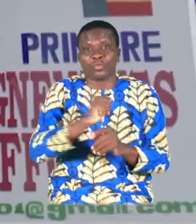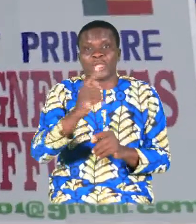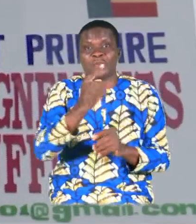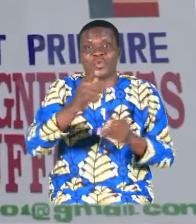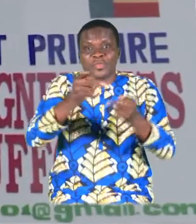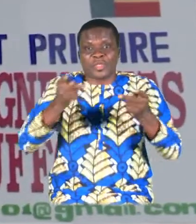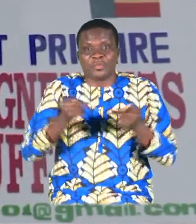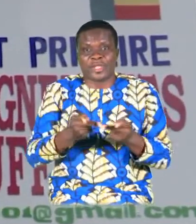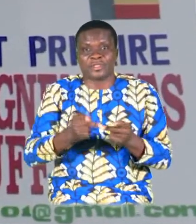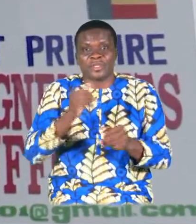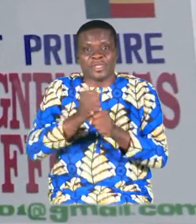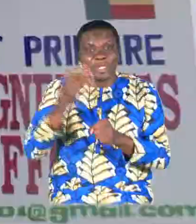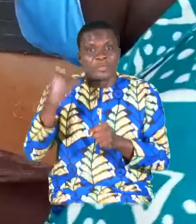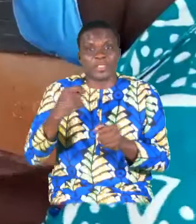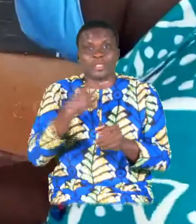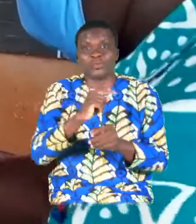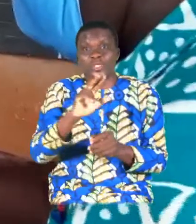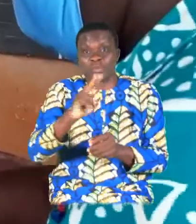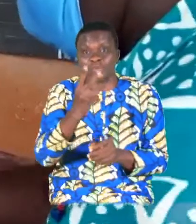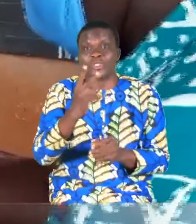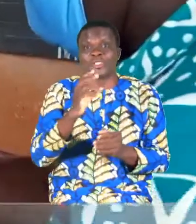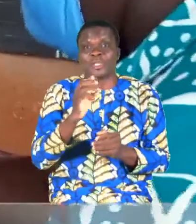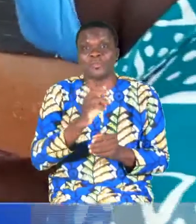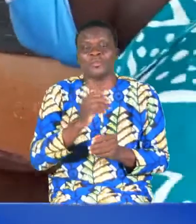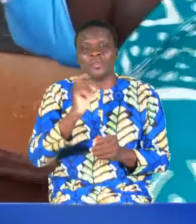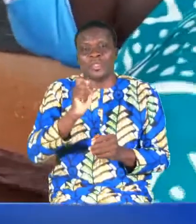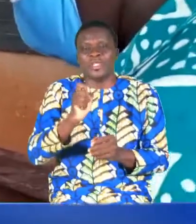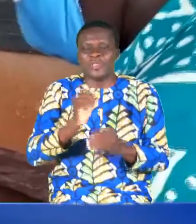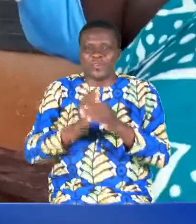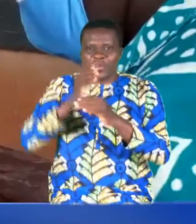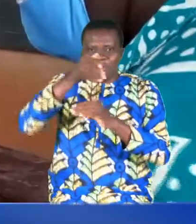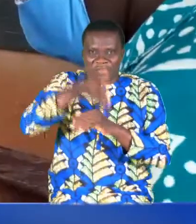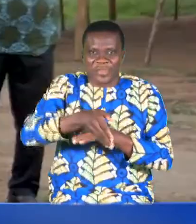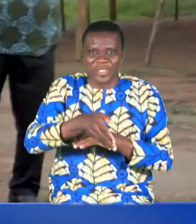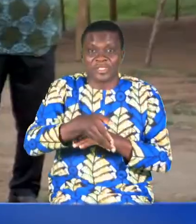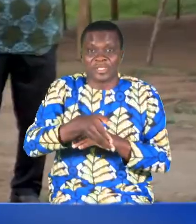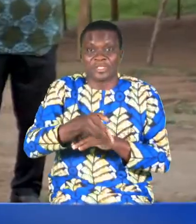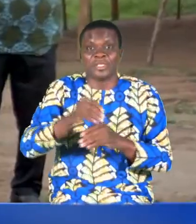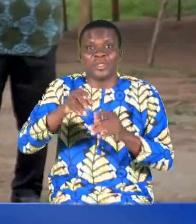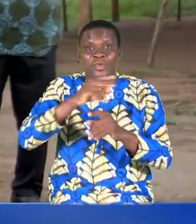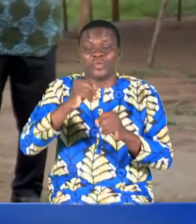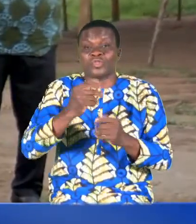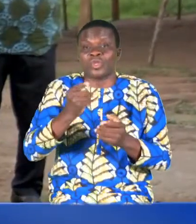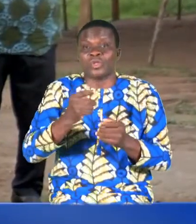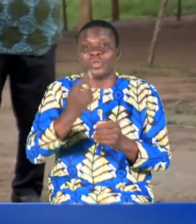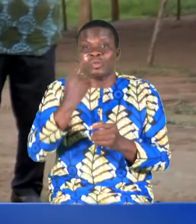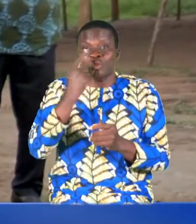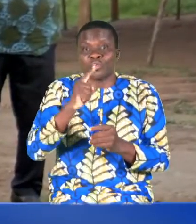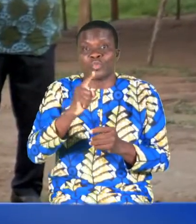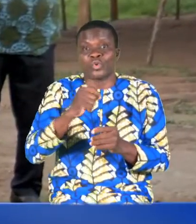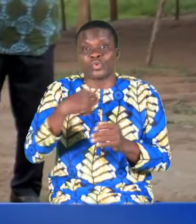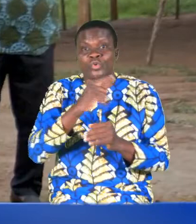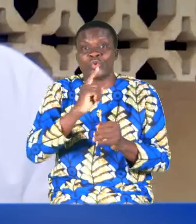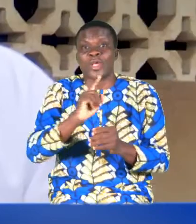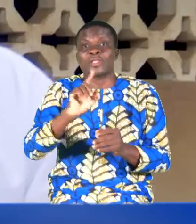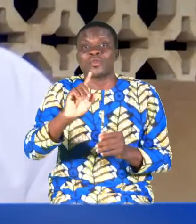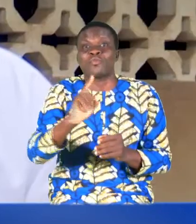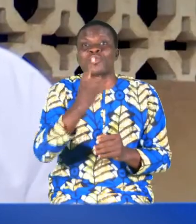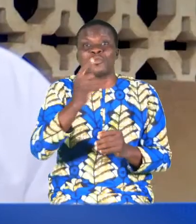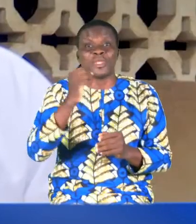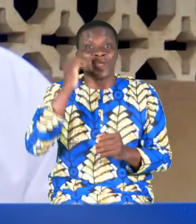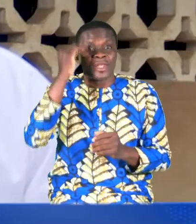place. L'année dernière, nous étions en deuxième. Il faut qu'on franchisse maintenant le seul pas qui reste pour nous retrouver à la